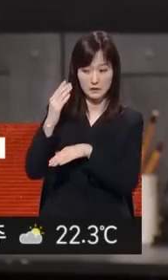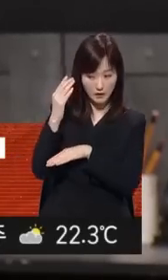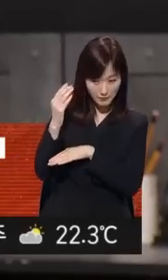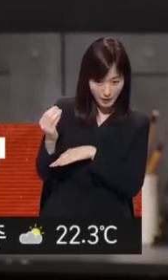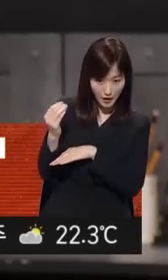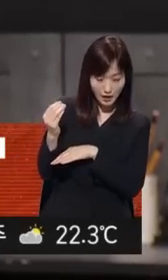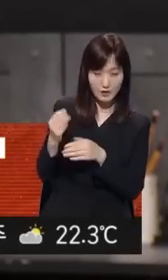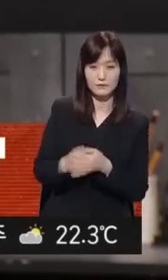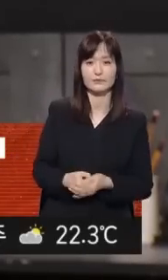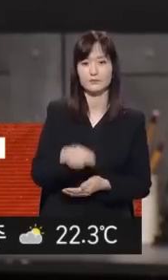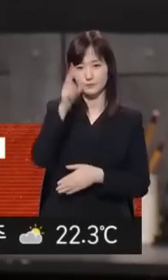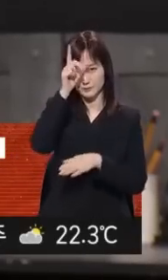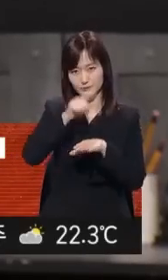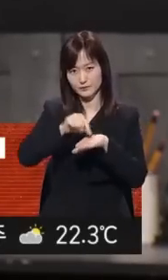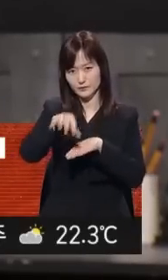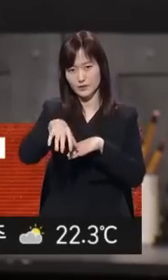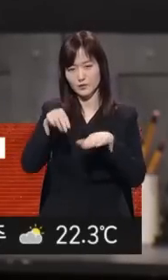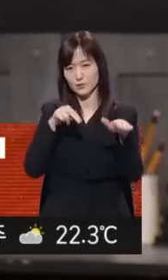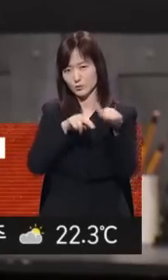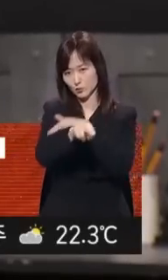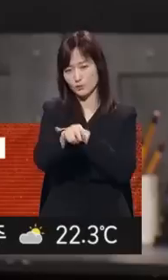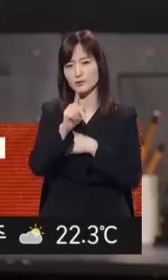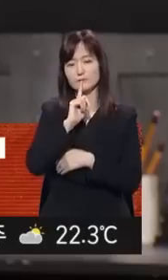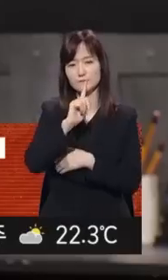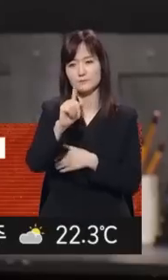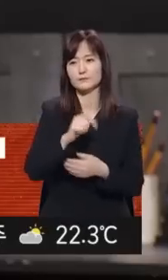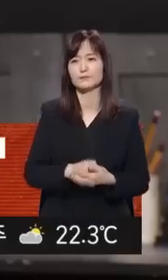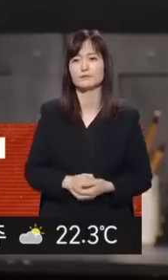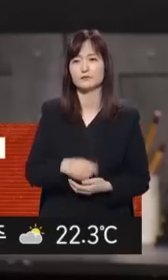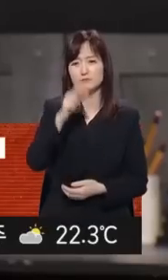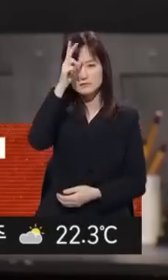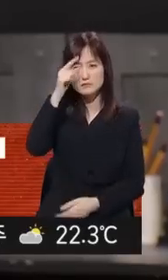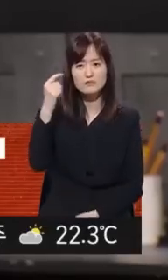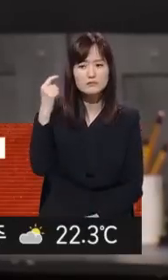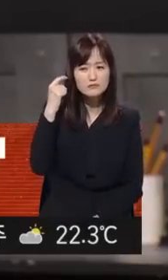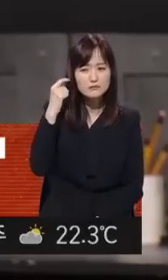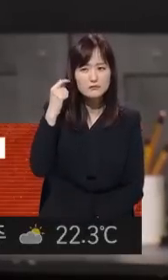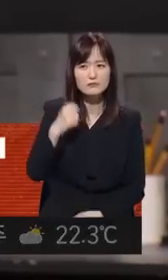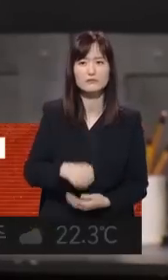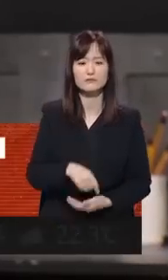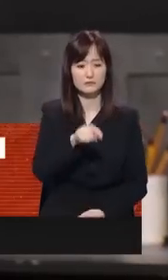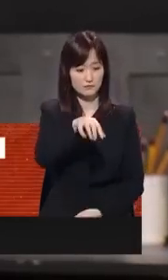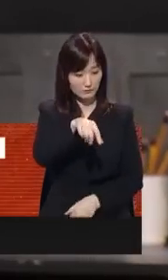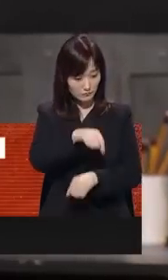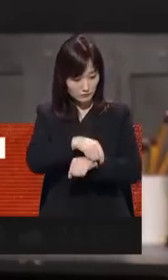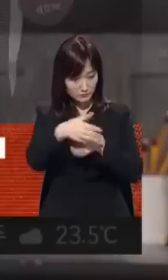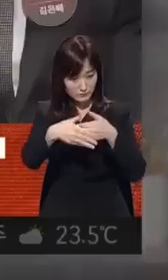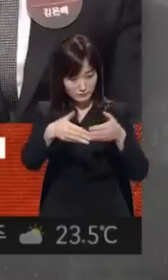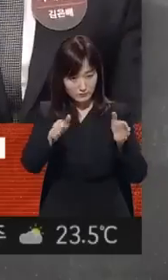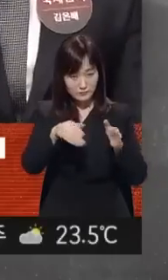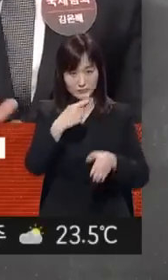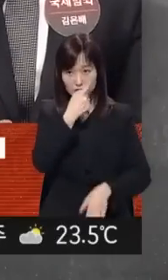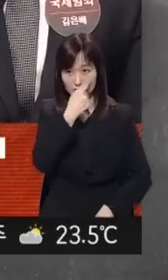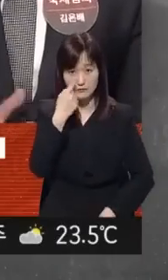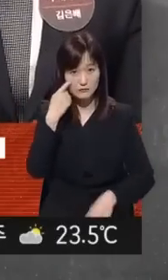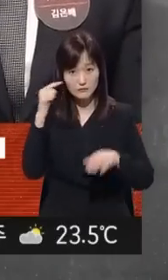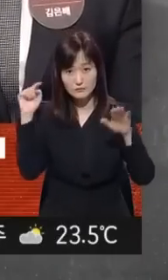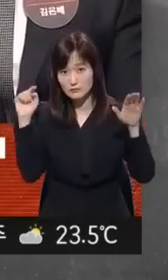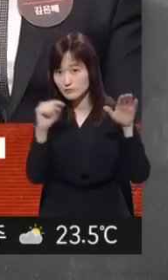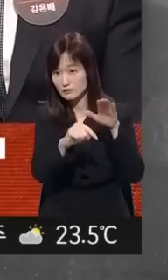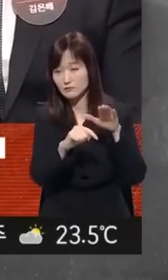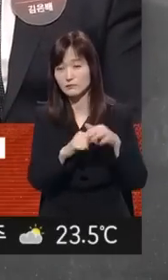파출소로 도망가차가 신고를 했습니다 파출소에서 경찰관이 그 말을 듣고 현장 사무실을 확인을 위해서 가잖습니까 사무실에 갔는데